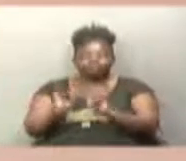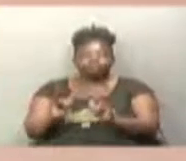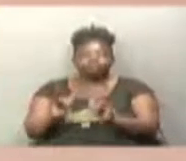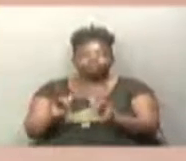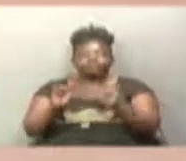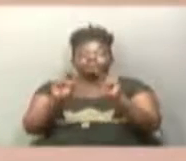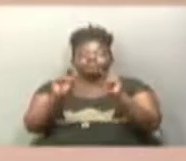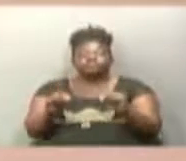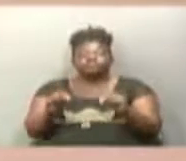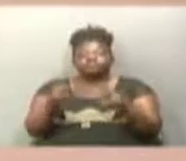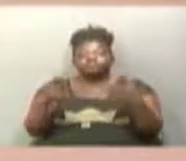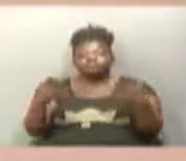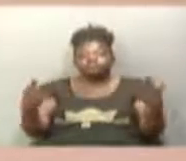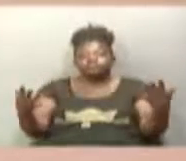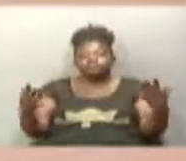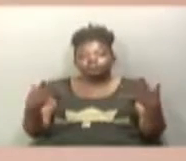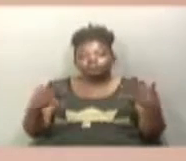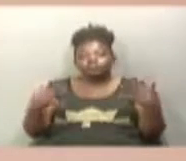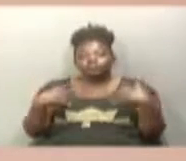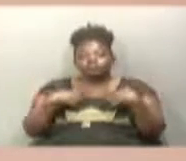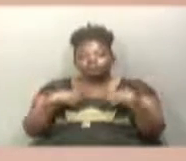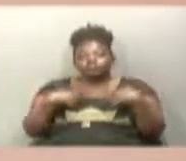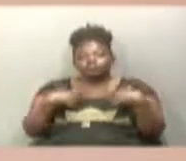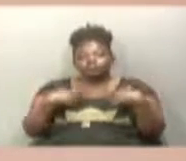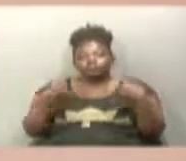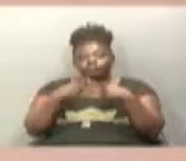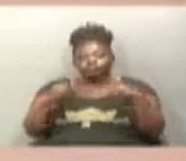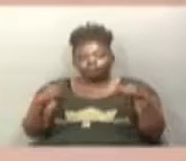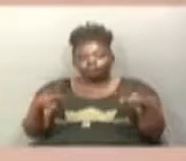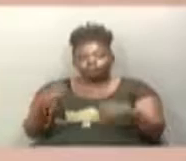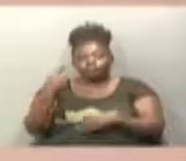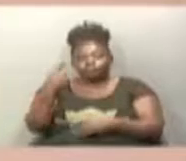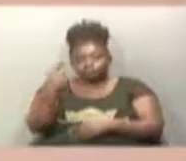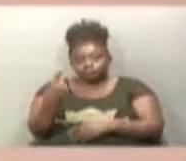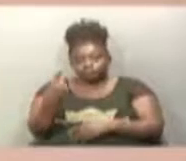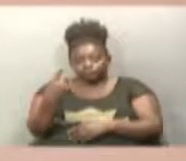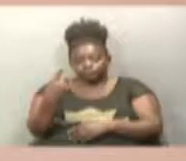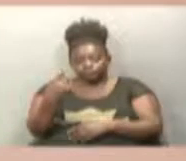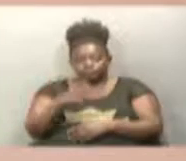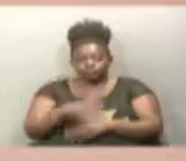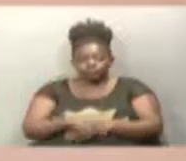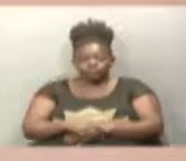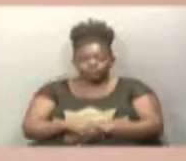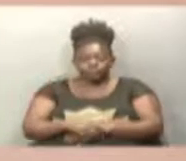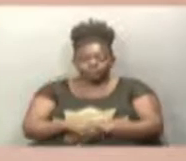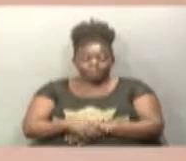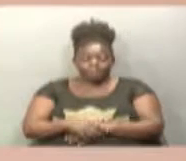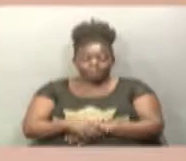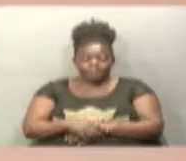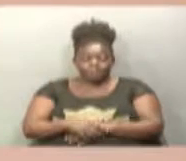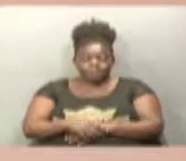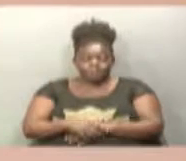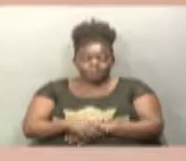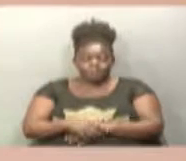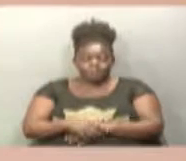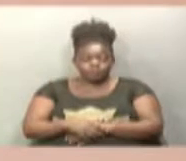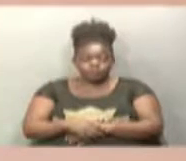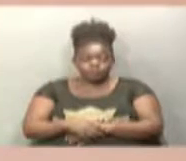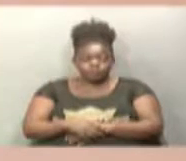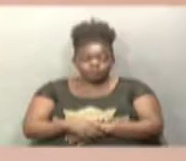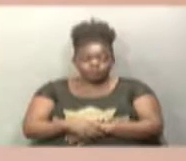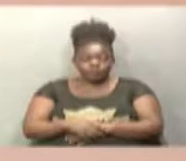not as unwise but as wise, making the most of every